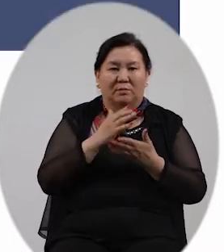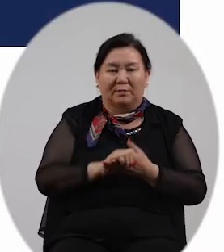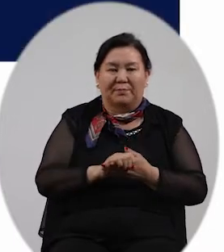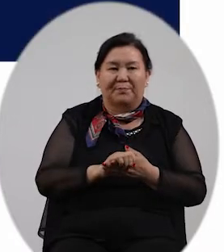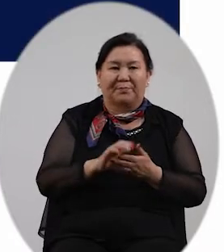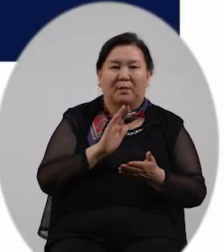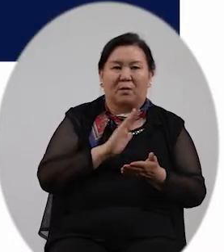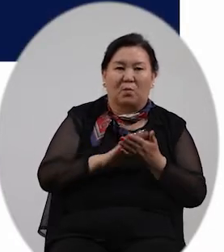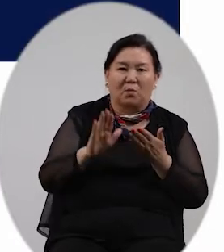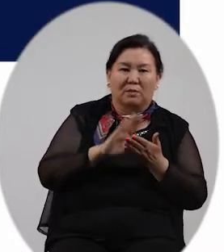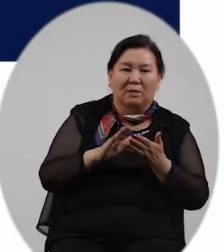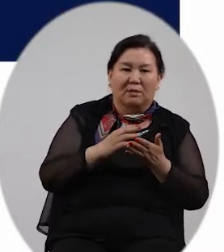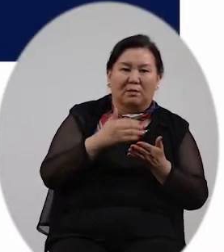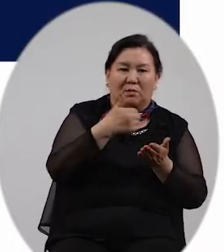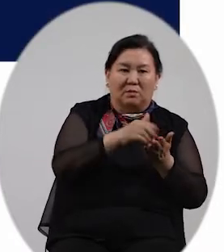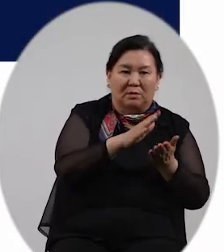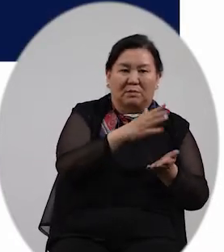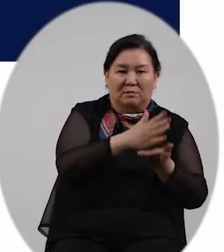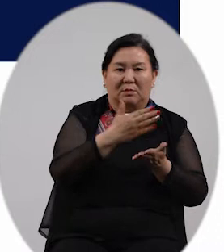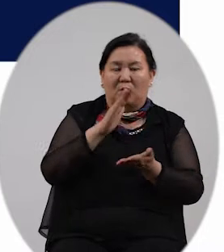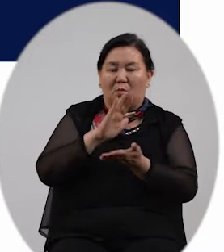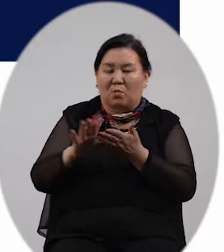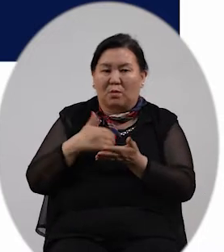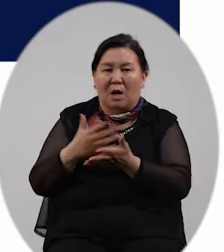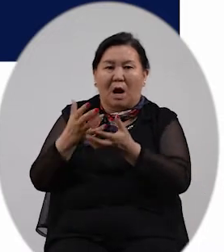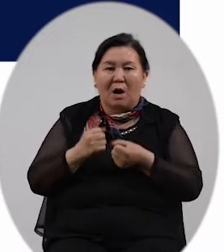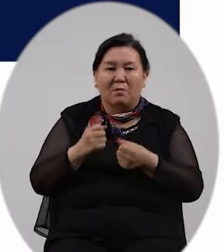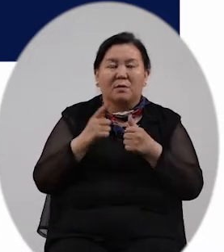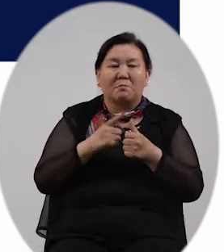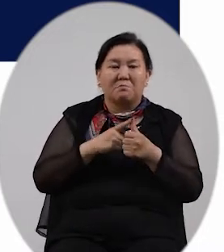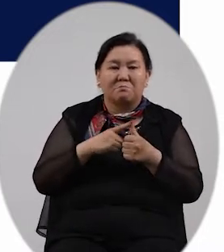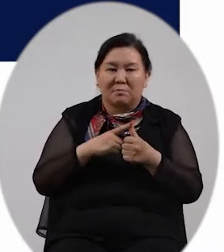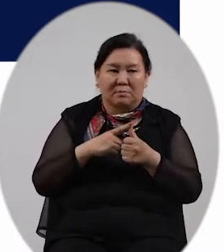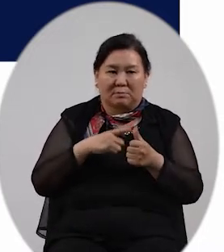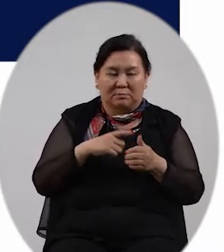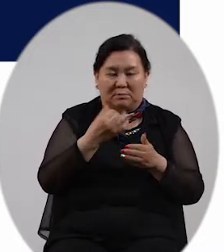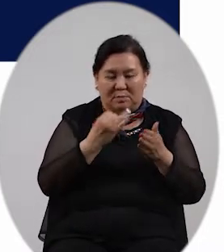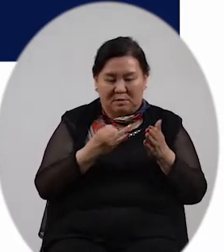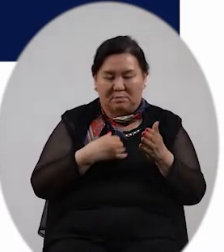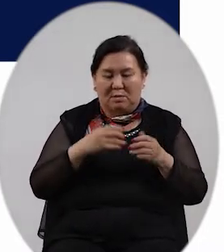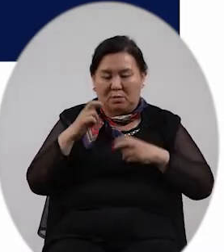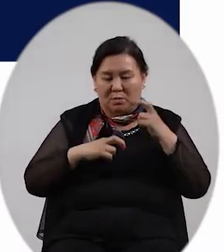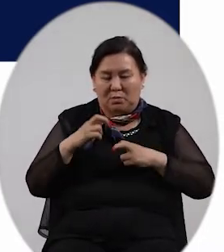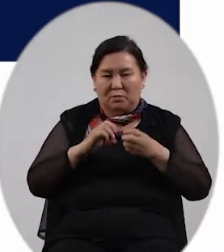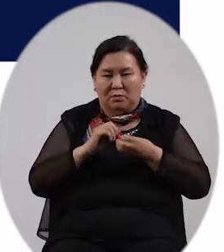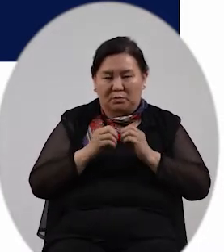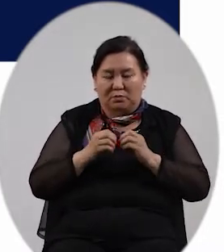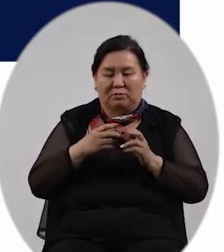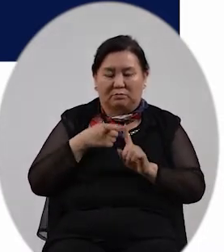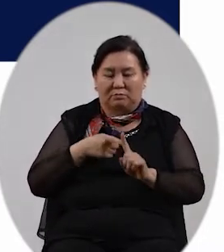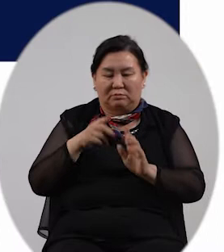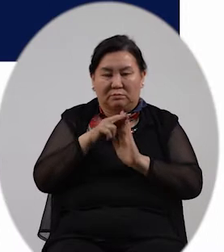худалдаа авахч тал дээр бид нар одоо олон улсын худалдааны гэрээн дээр хэнийг ойлгох вэ гэхэлээр импортлогч талыг ойлгож болно. За заасан нөхцөлийн